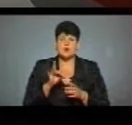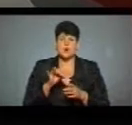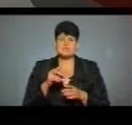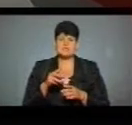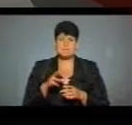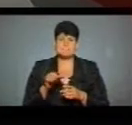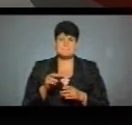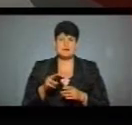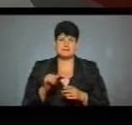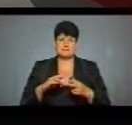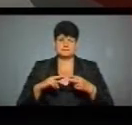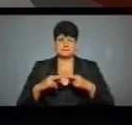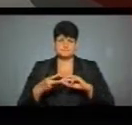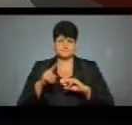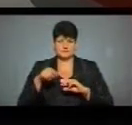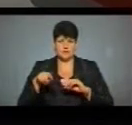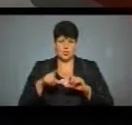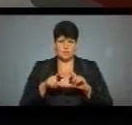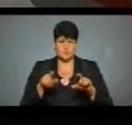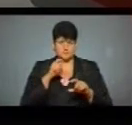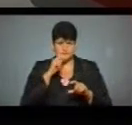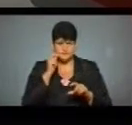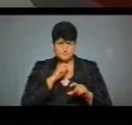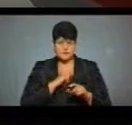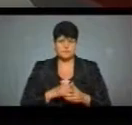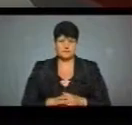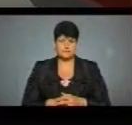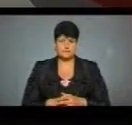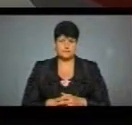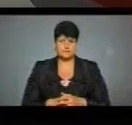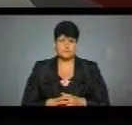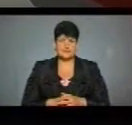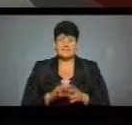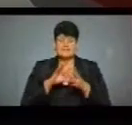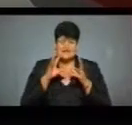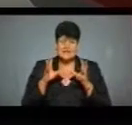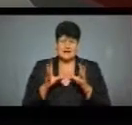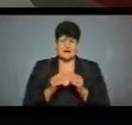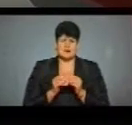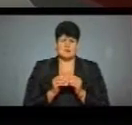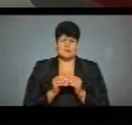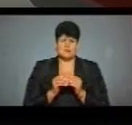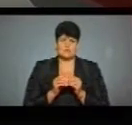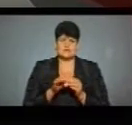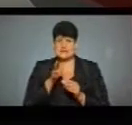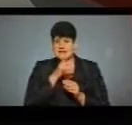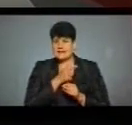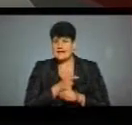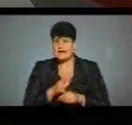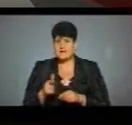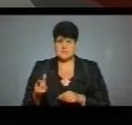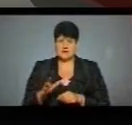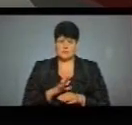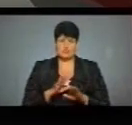про пільговий режим розмитнення автівок на євро-номерах? В загальному за термін, який